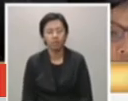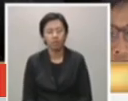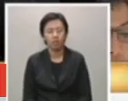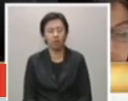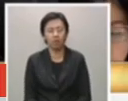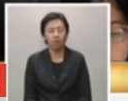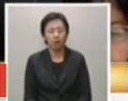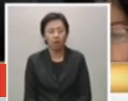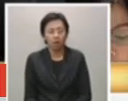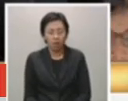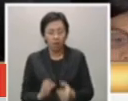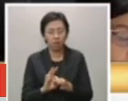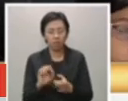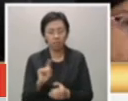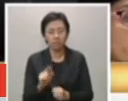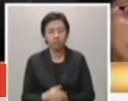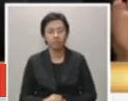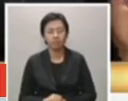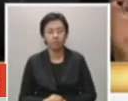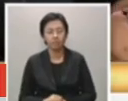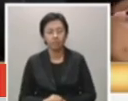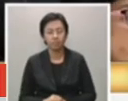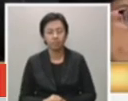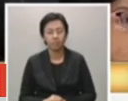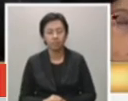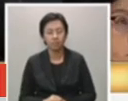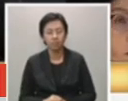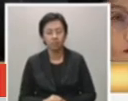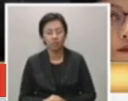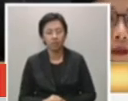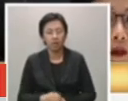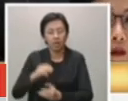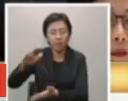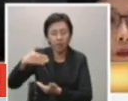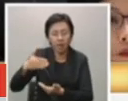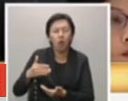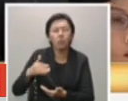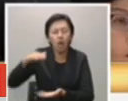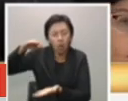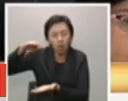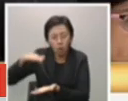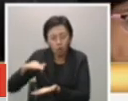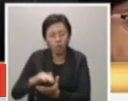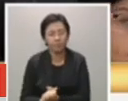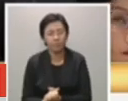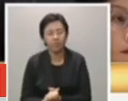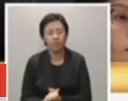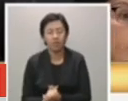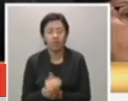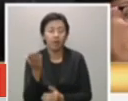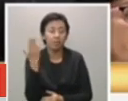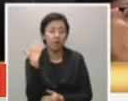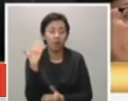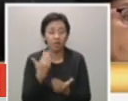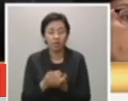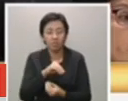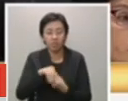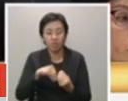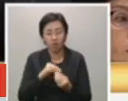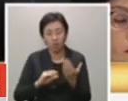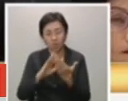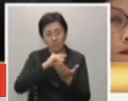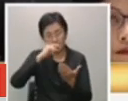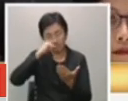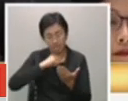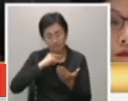ที่น่าห่วงครับอย่างที่บอกการนำเข้าลดลงไปกว่าวันนี้เงินเดินบัญชีเดินสะพัดของประเทศไทย